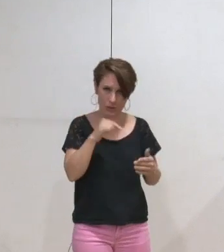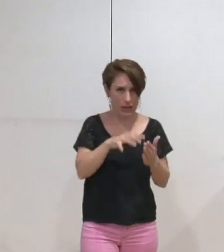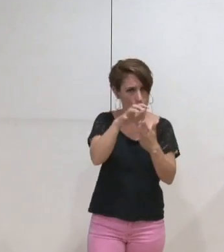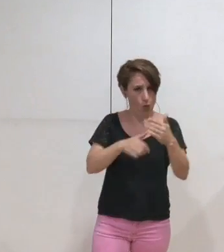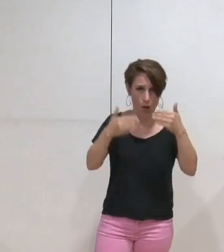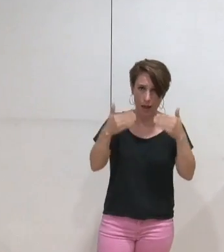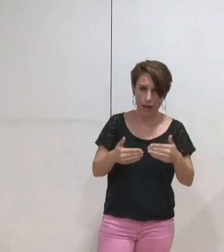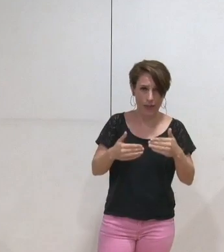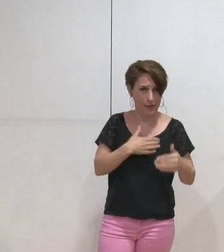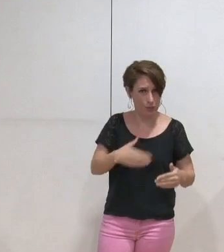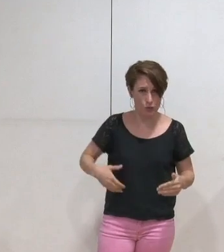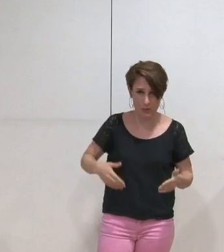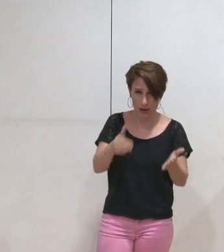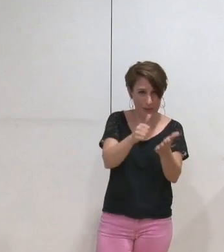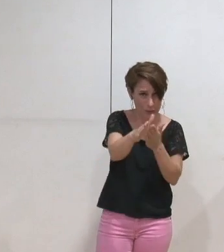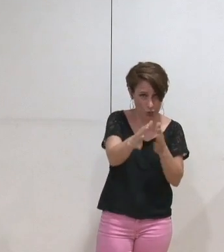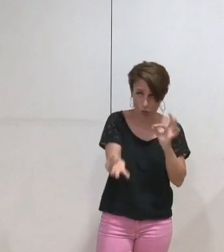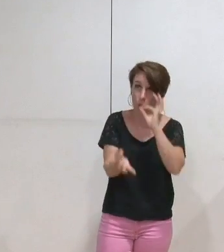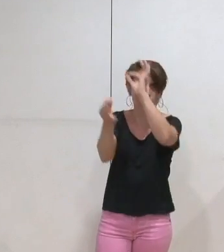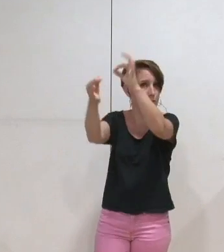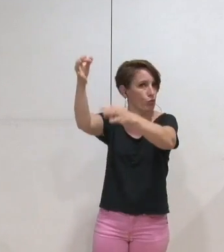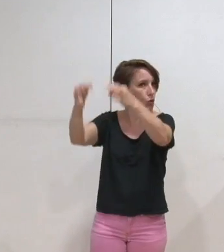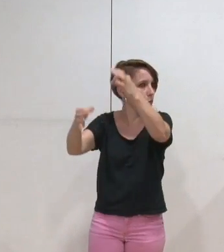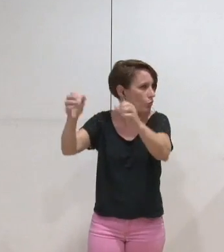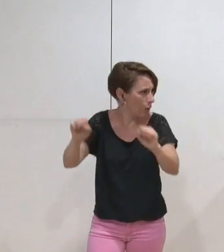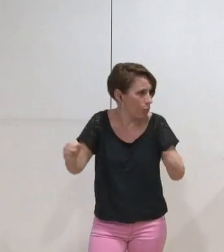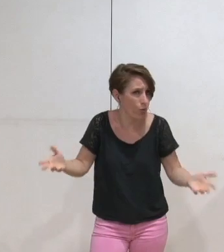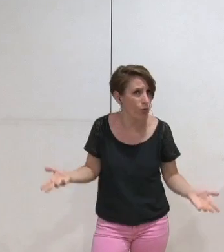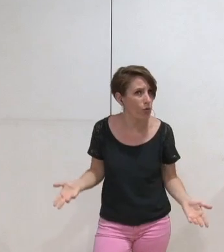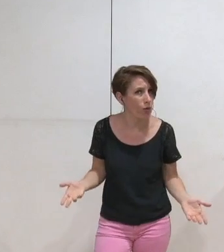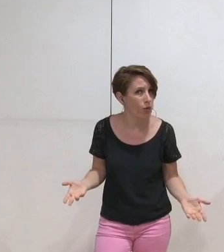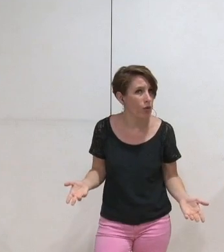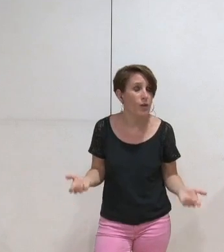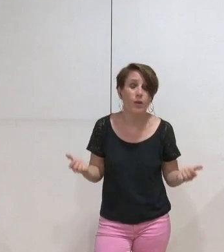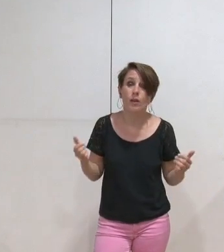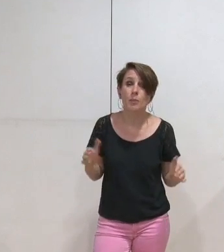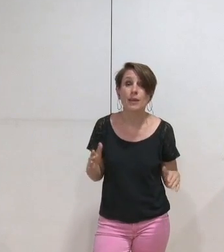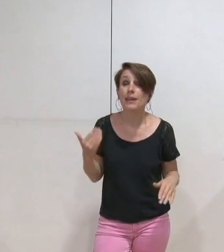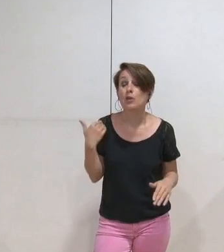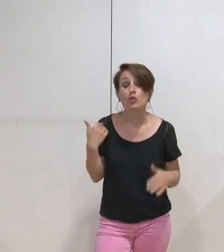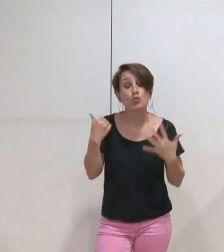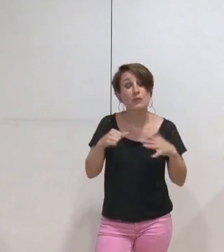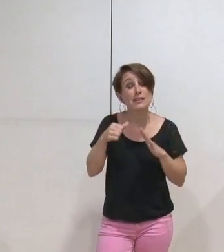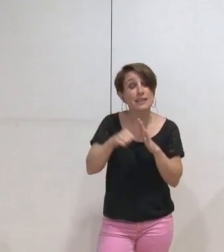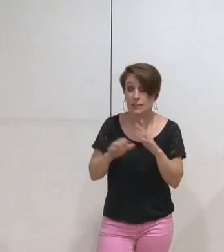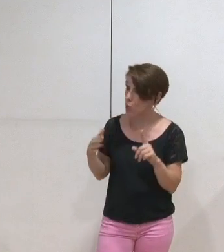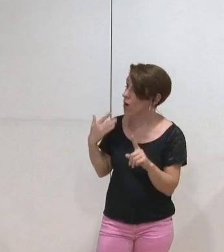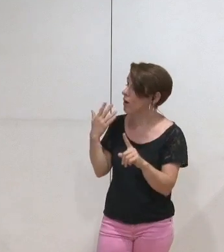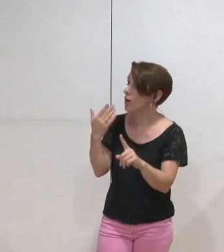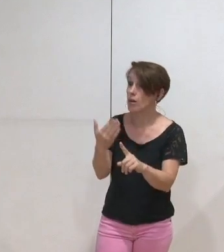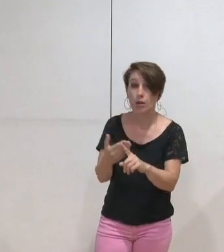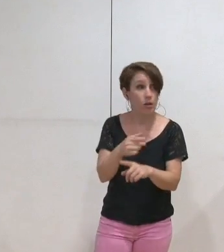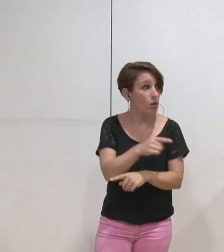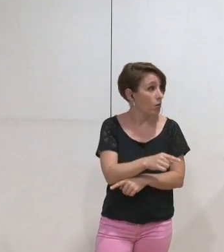cas échéant soumis au contrôle de la légalité administrative et que n'avez-vous depuis 16 mois interpellé le président de la